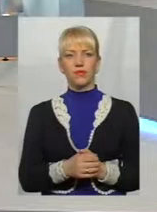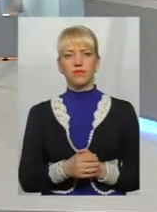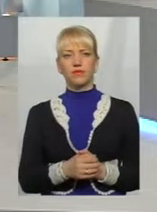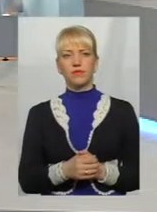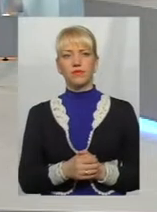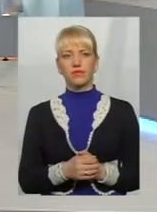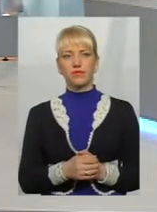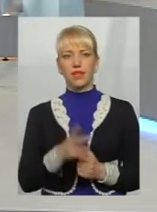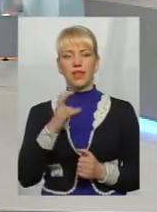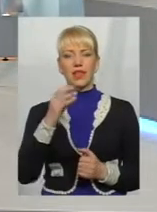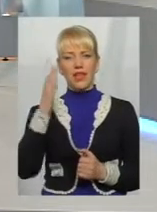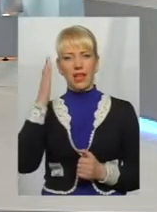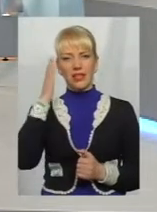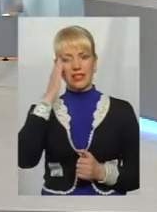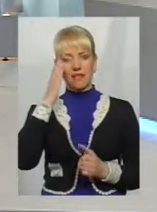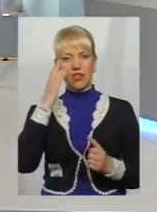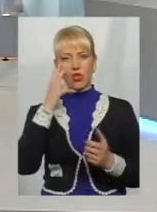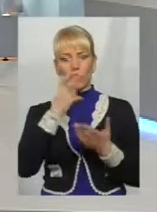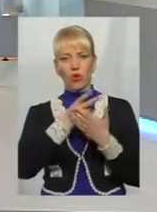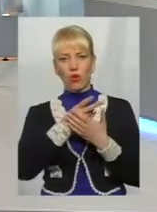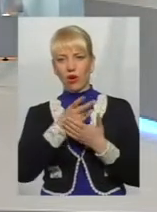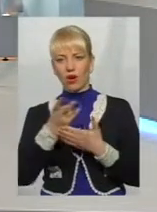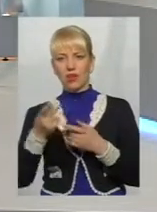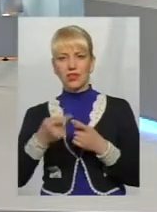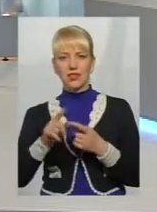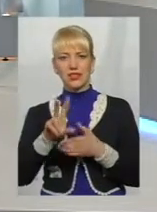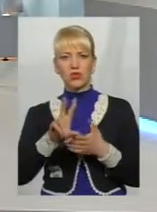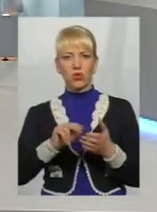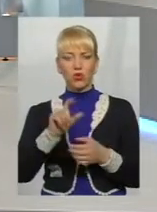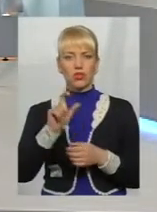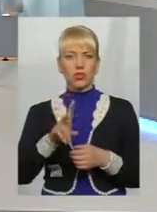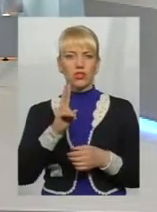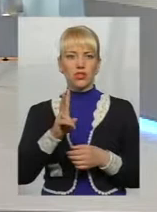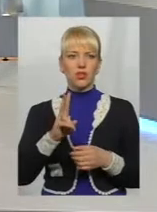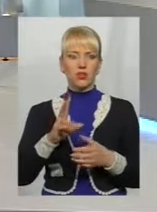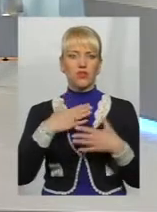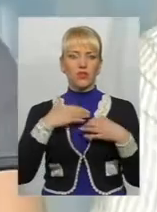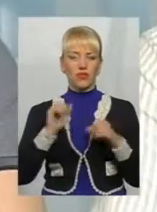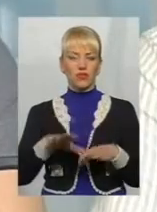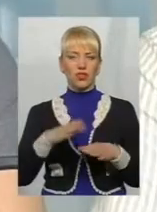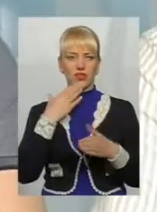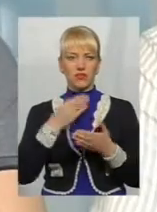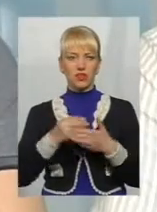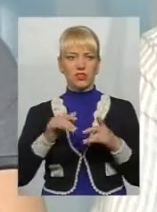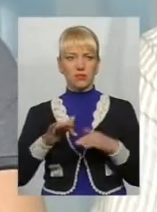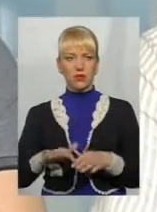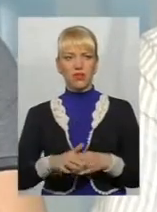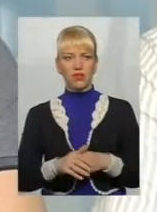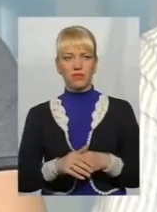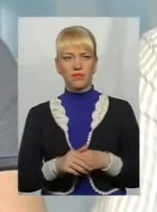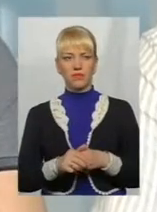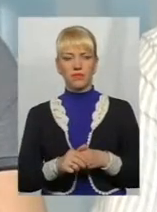На світогляд це зразок людини, яка віддана своїй справі, віддана